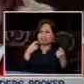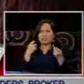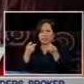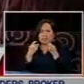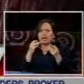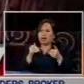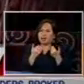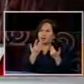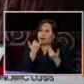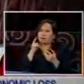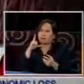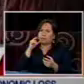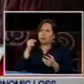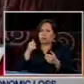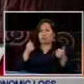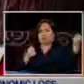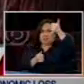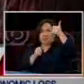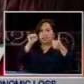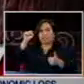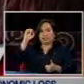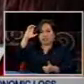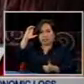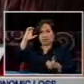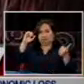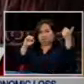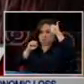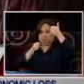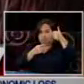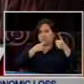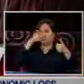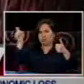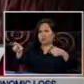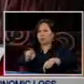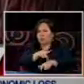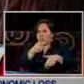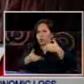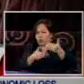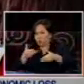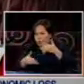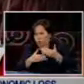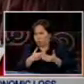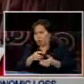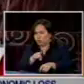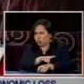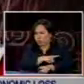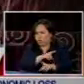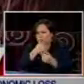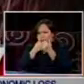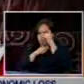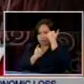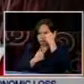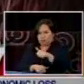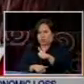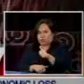unawain. Opo, tama po kayo yung punto nyo po kasi syempre pag bibigay din ng mga